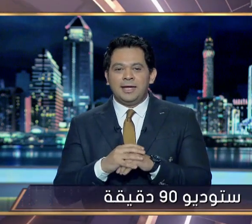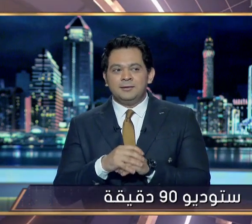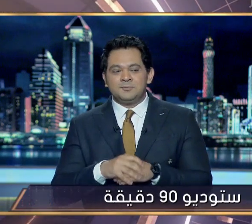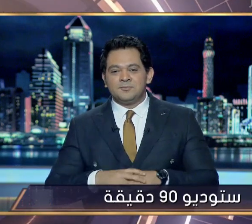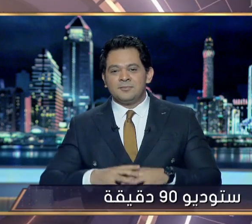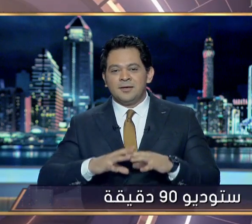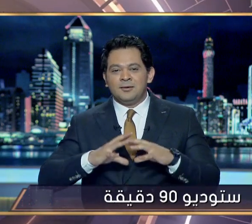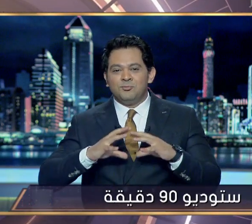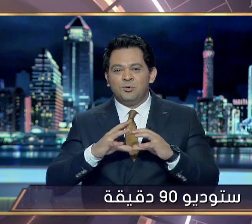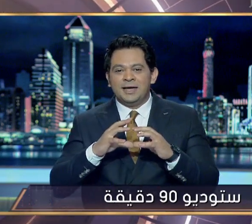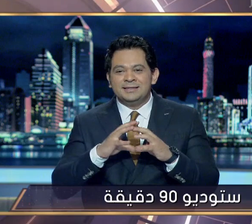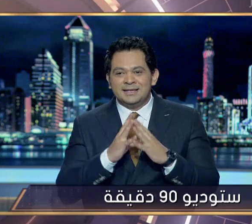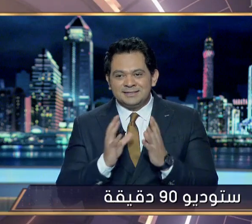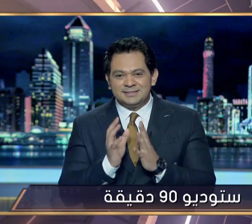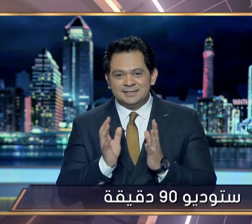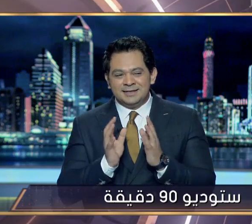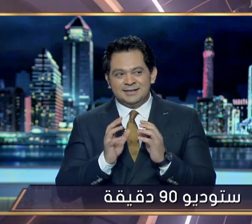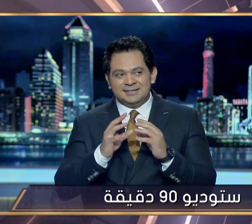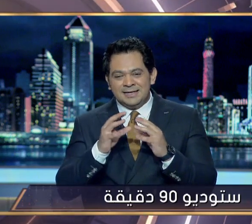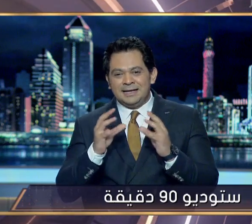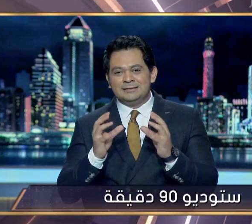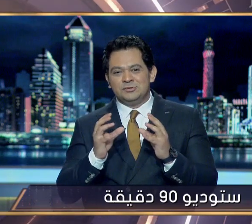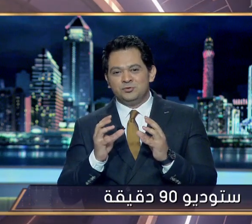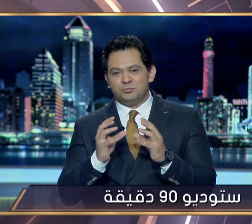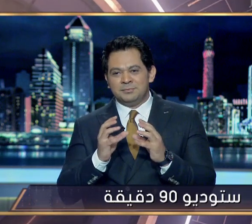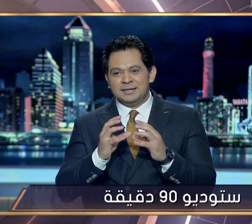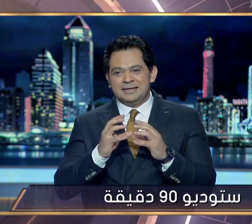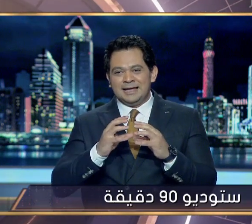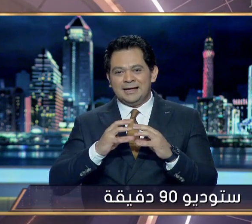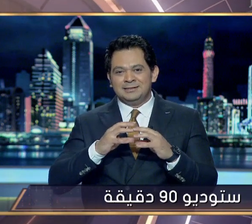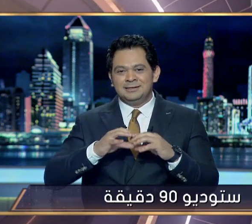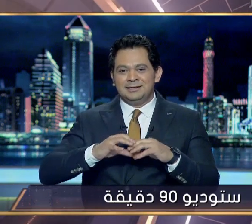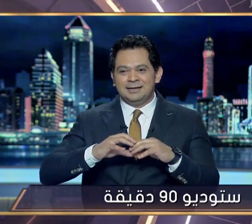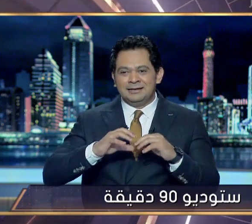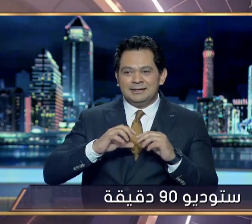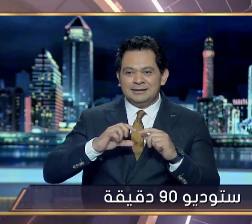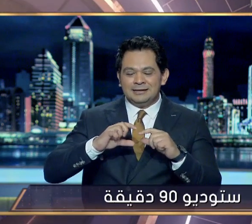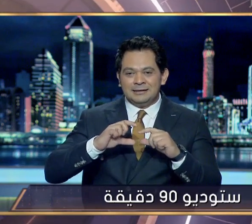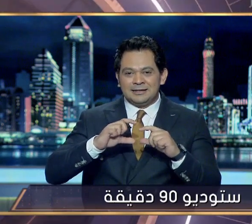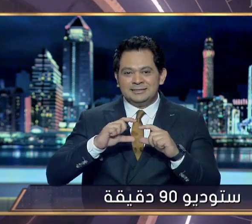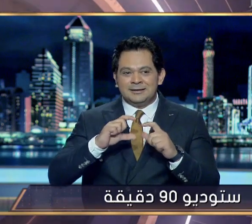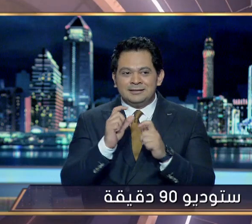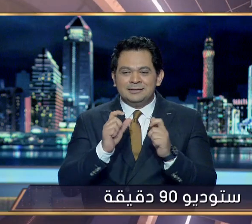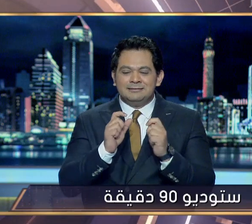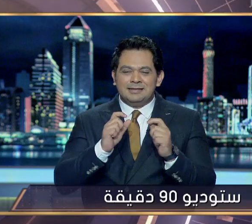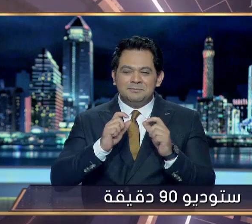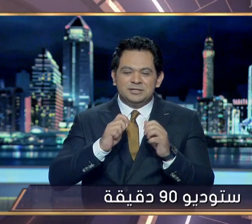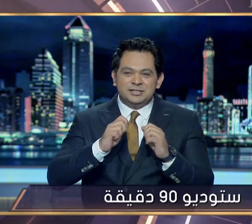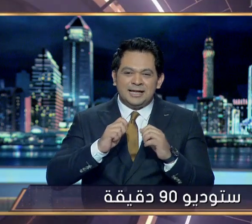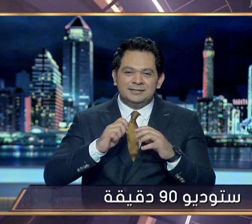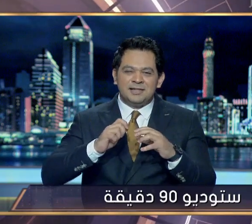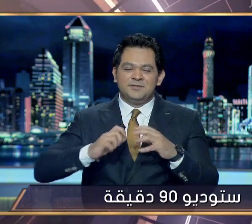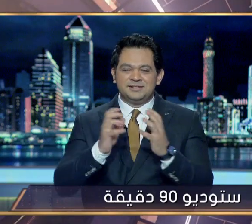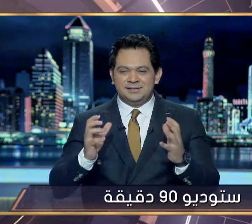كان مهندس زياده عن اللزوم. يعني الاختيارات التعبير الشديد